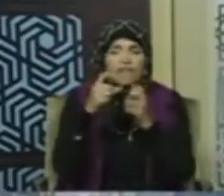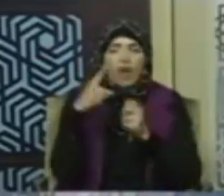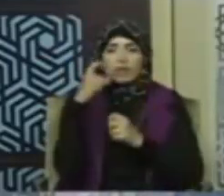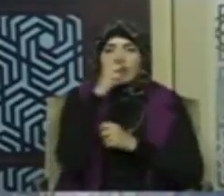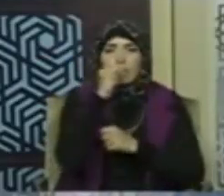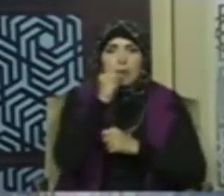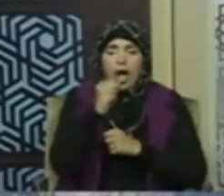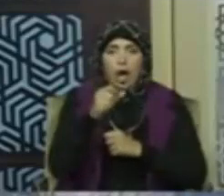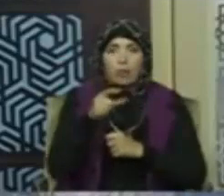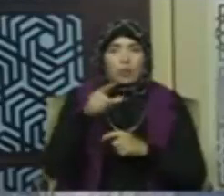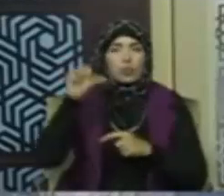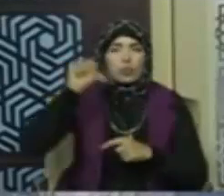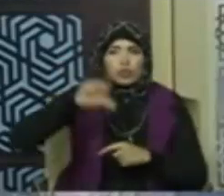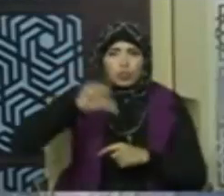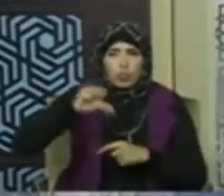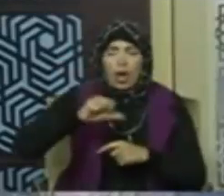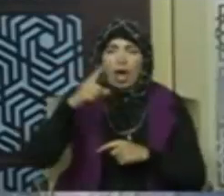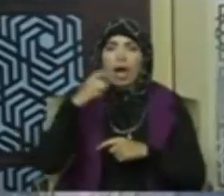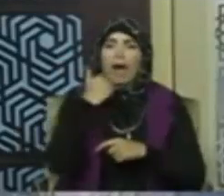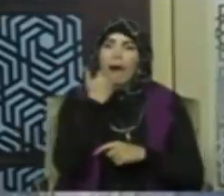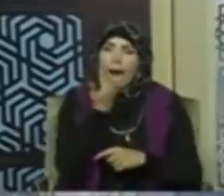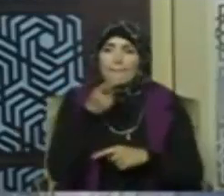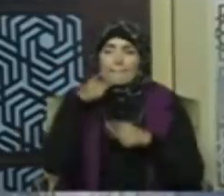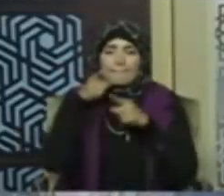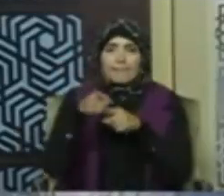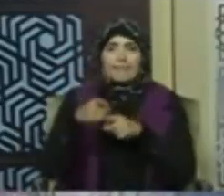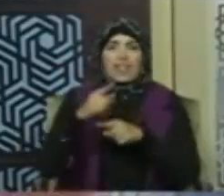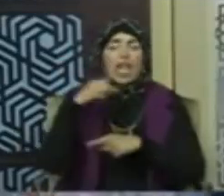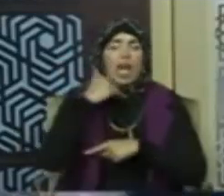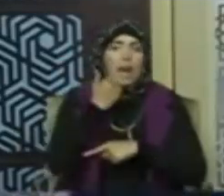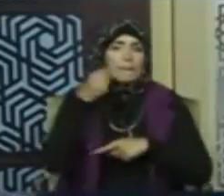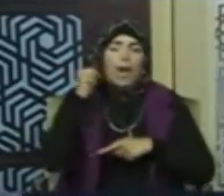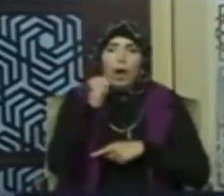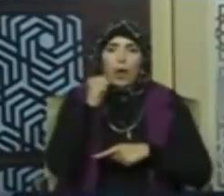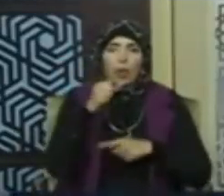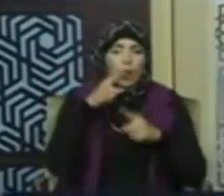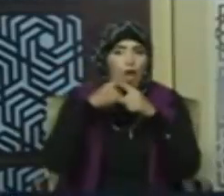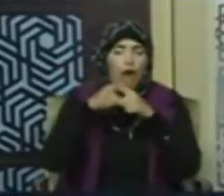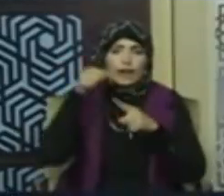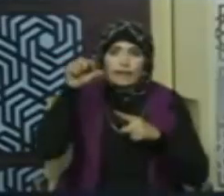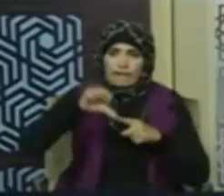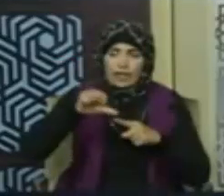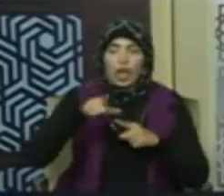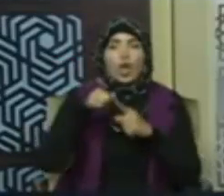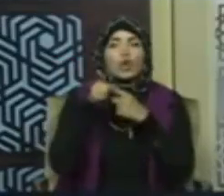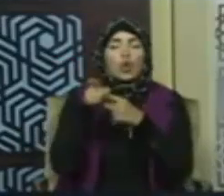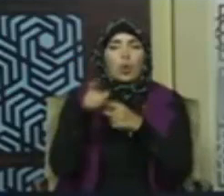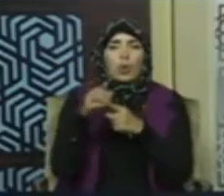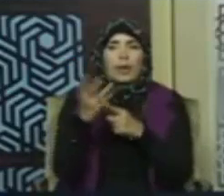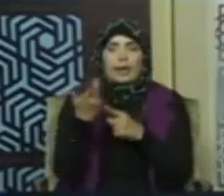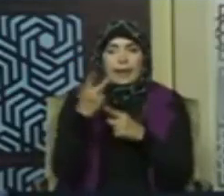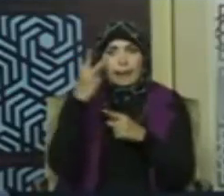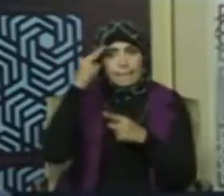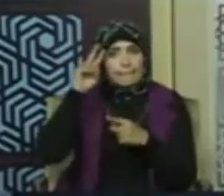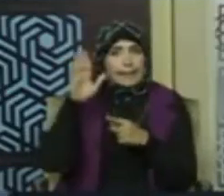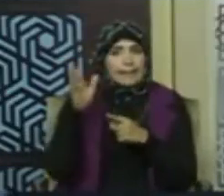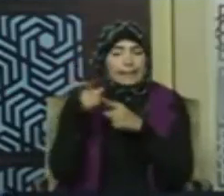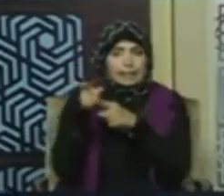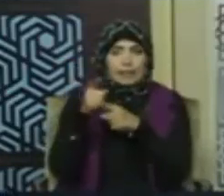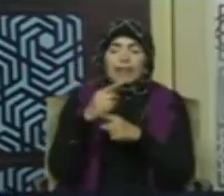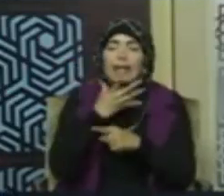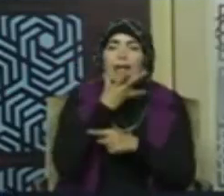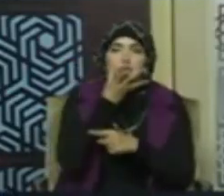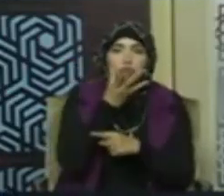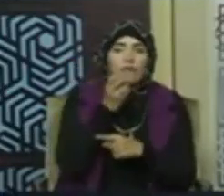خصلة وأسوأ عيب يعاب به بشر أنه لا يستحج وأنه لا